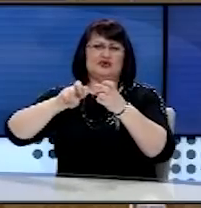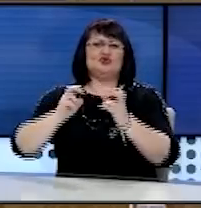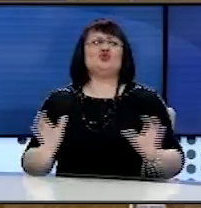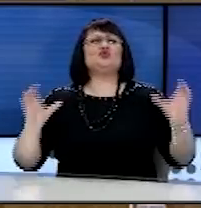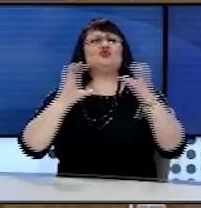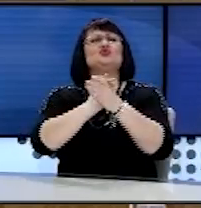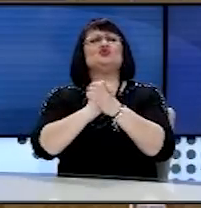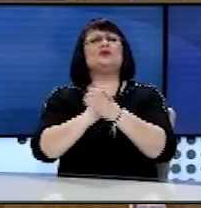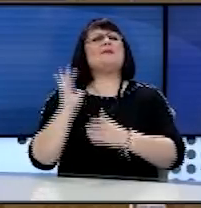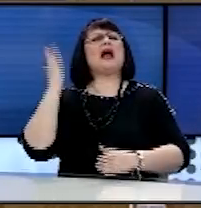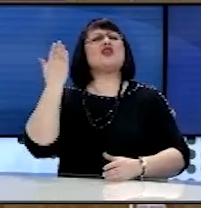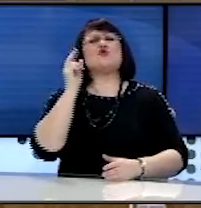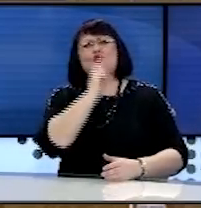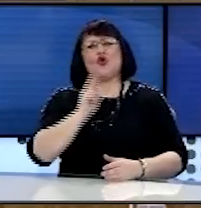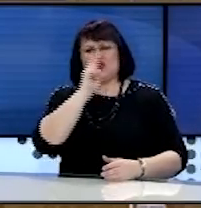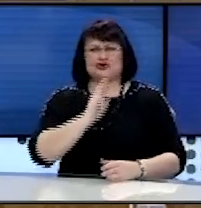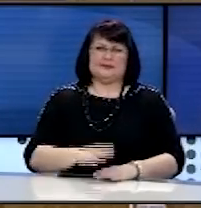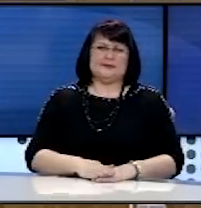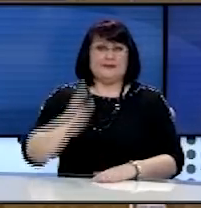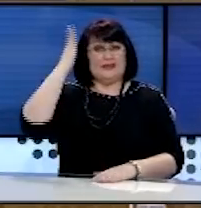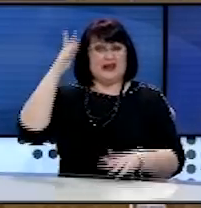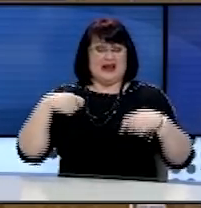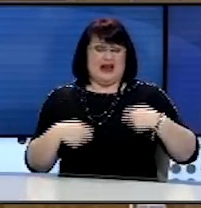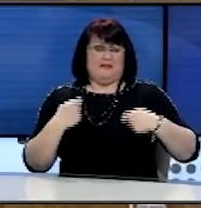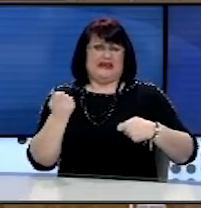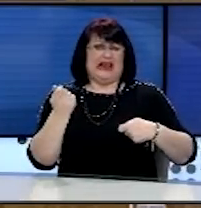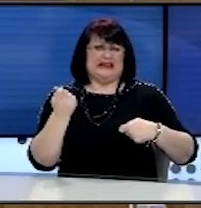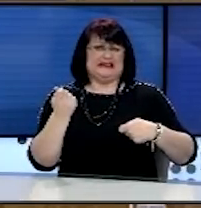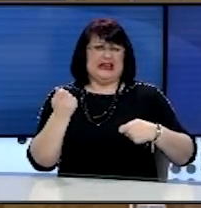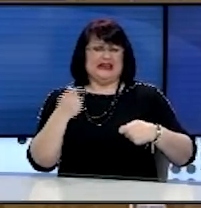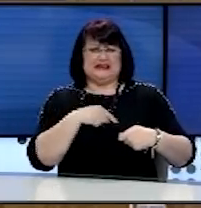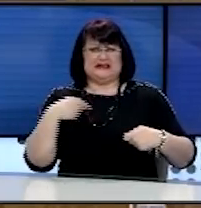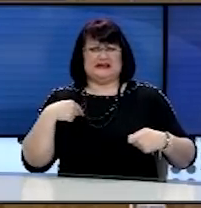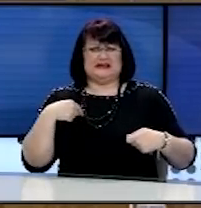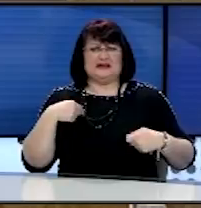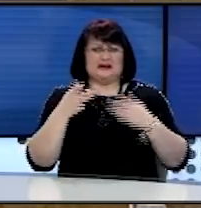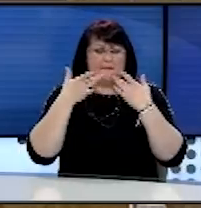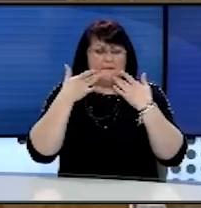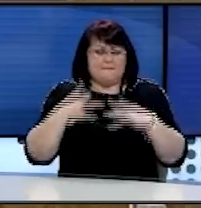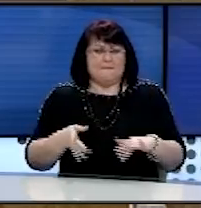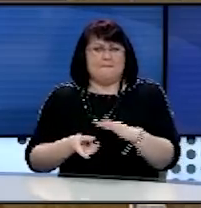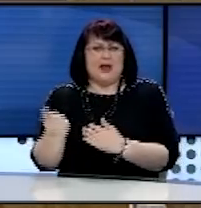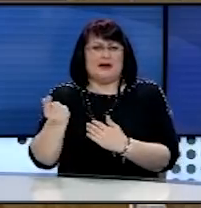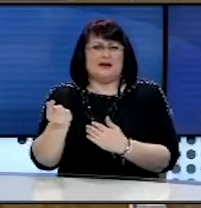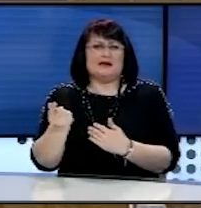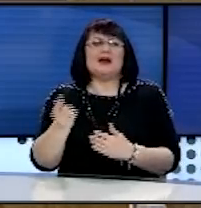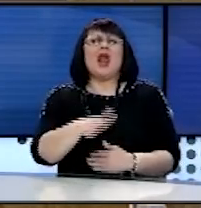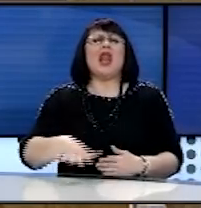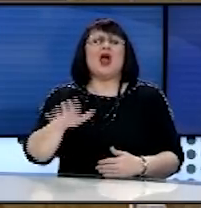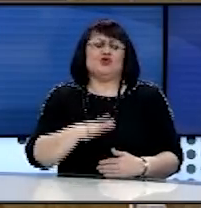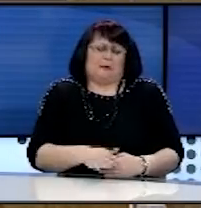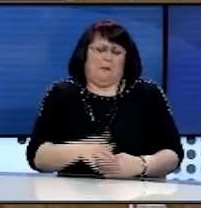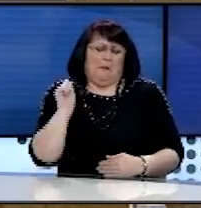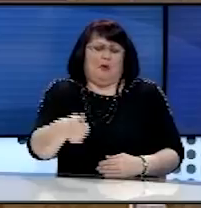λαού. Ολιγάρχες καπιταλιστές που μάλιστα την κρίσιμη ώρα την κοπανάνε, αφήνοντας το λαό στην τύχη